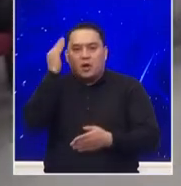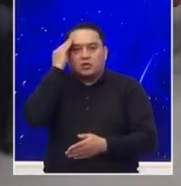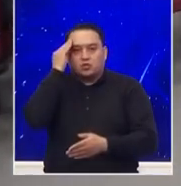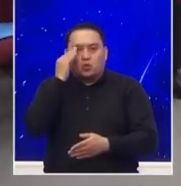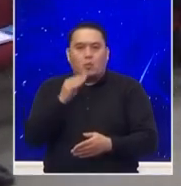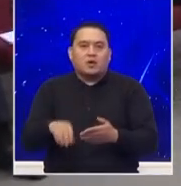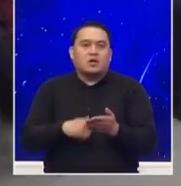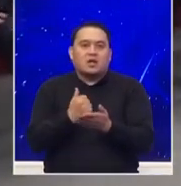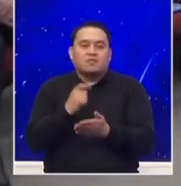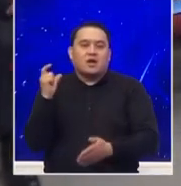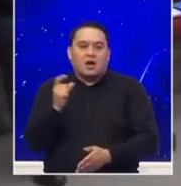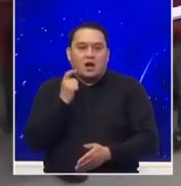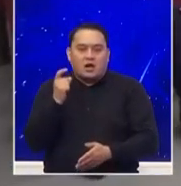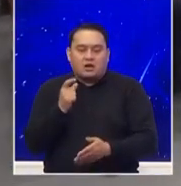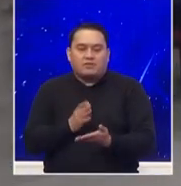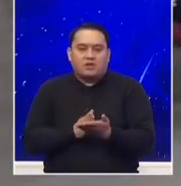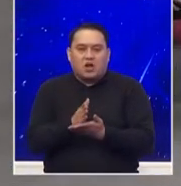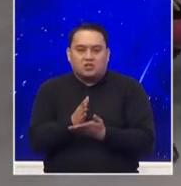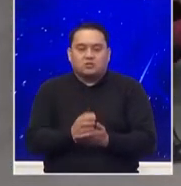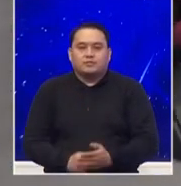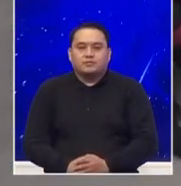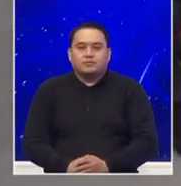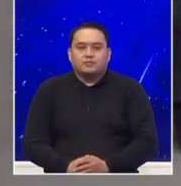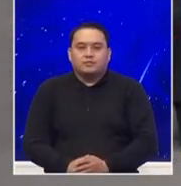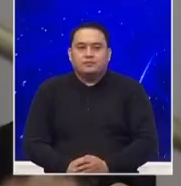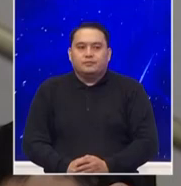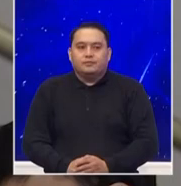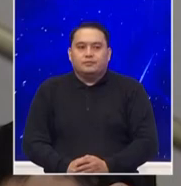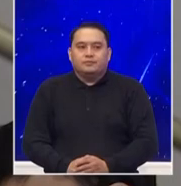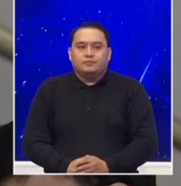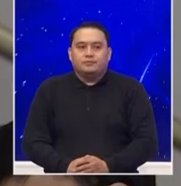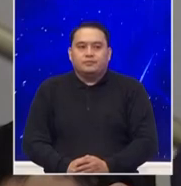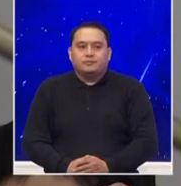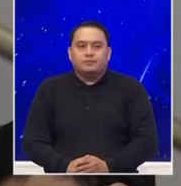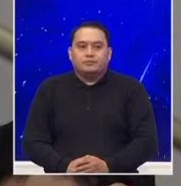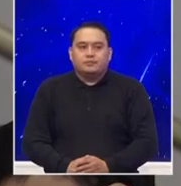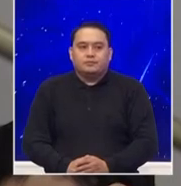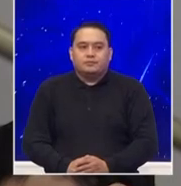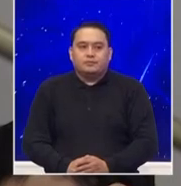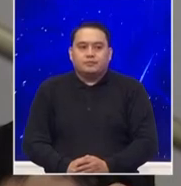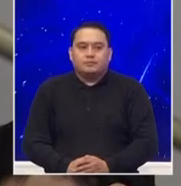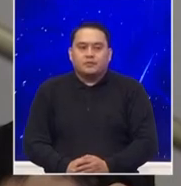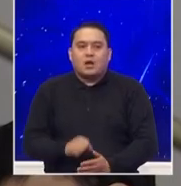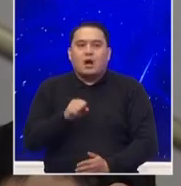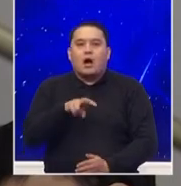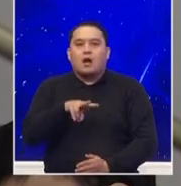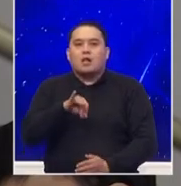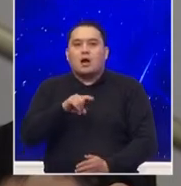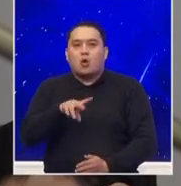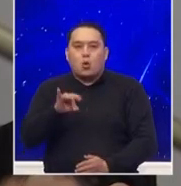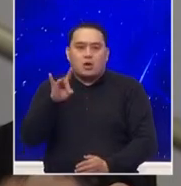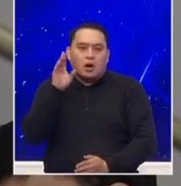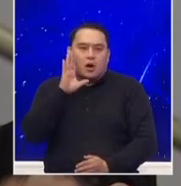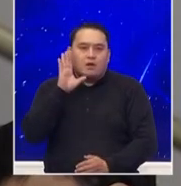стать одним из экономических локомотивов, считают специалисты. Принимаются меры все, чтобы уровень озера Алаколь не